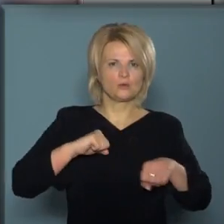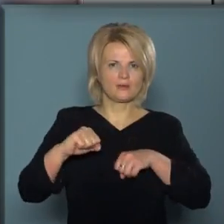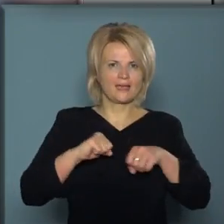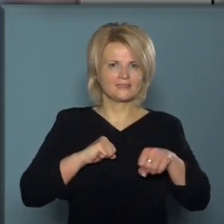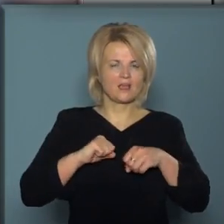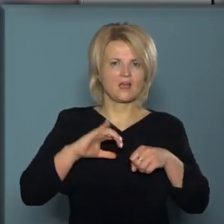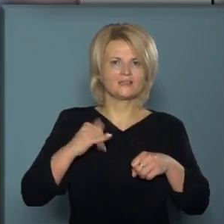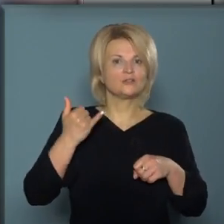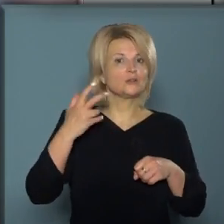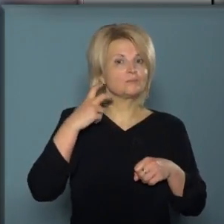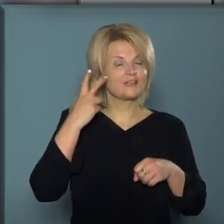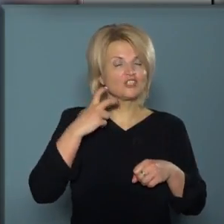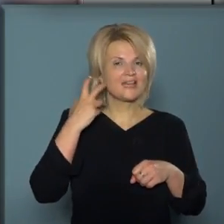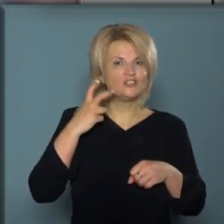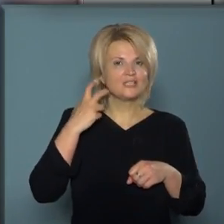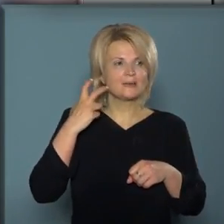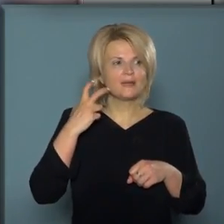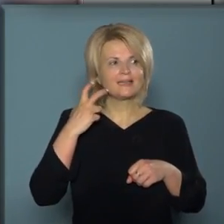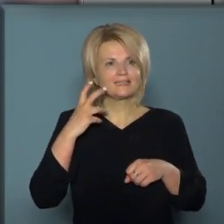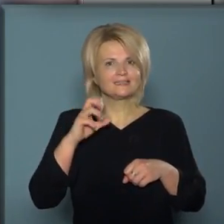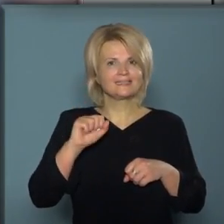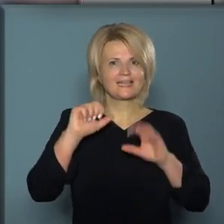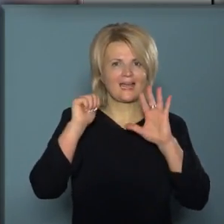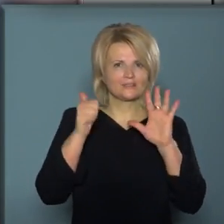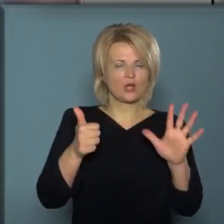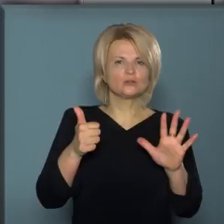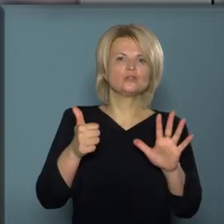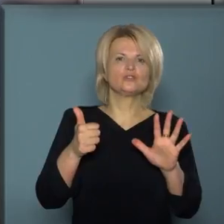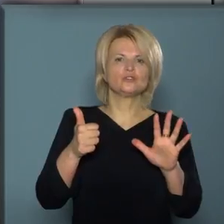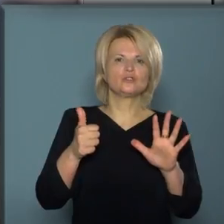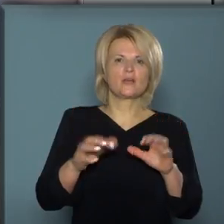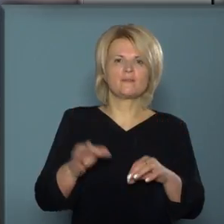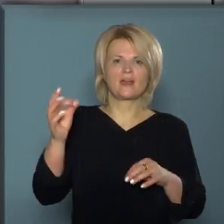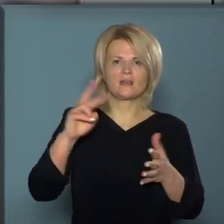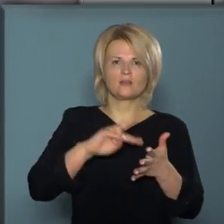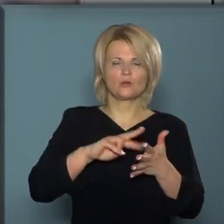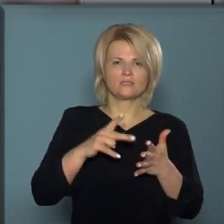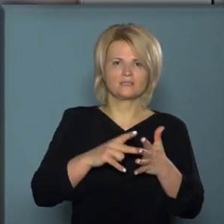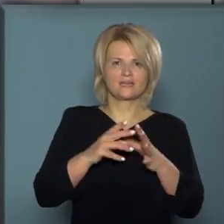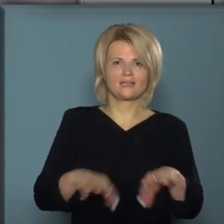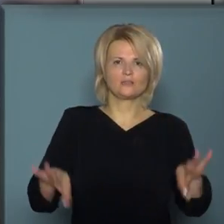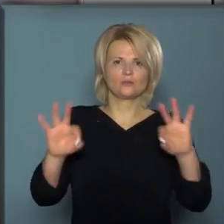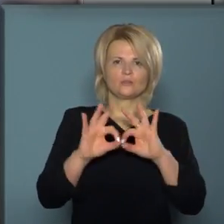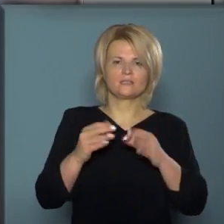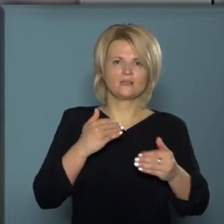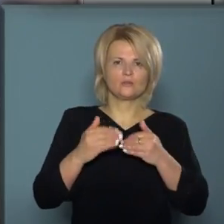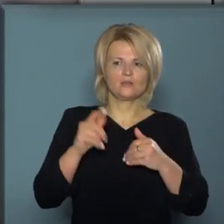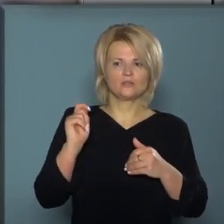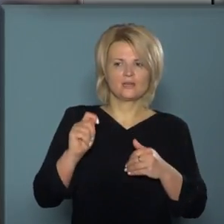illetve Pest Erzsébet a 16-os választási körzetnek országgyűlési képviselője